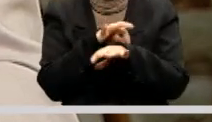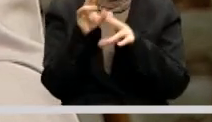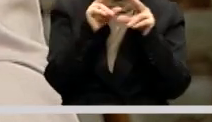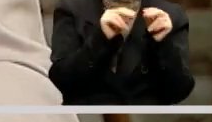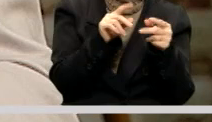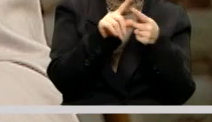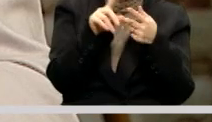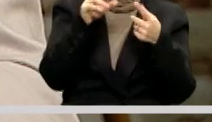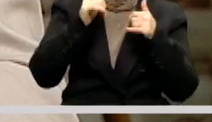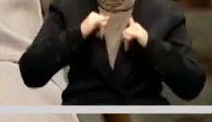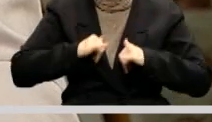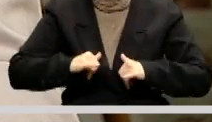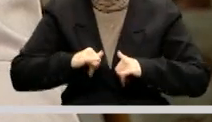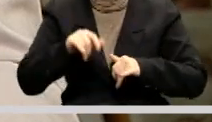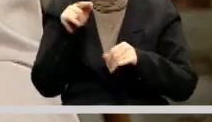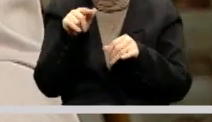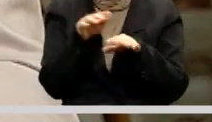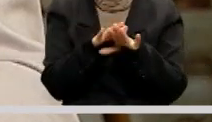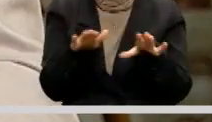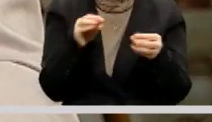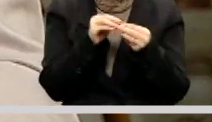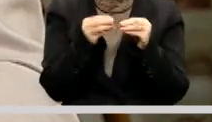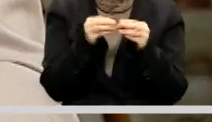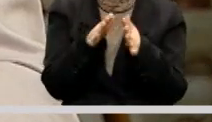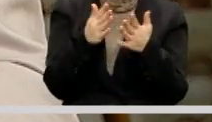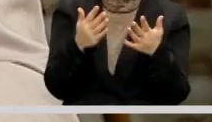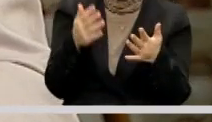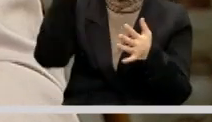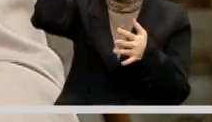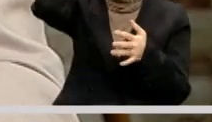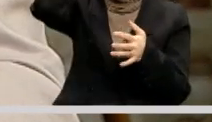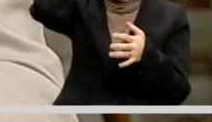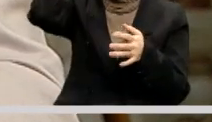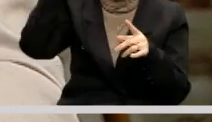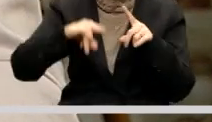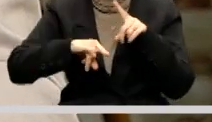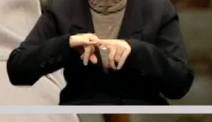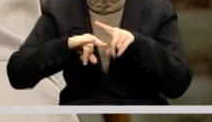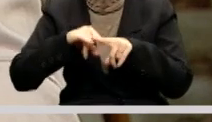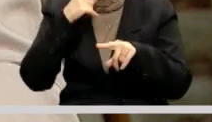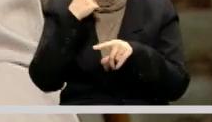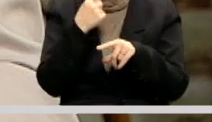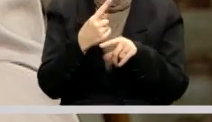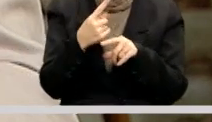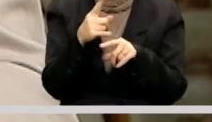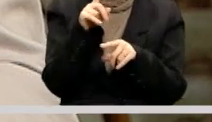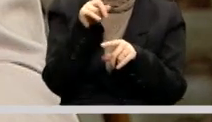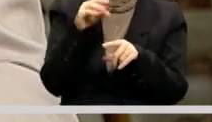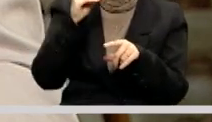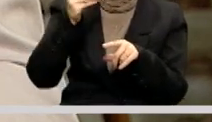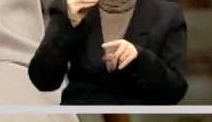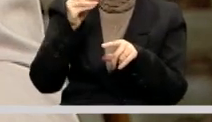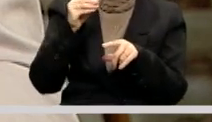uyku yaşıyorlar. Bundaki temel sorun da şu, beyinde hipokretin denilen bir hipokretin